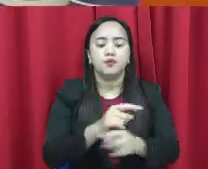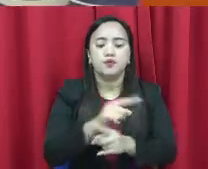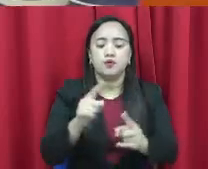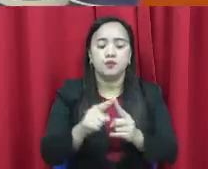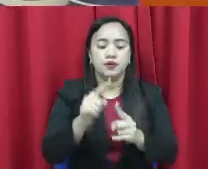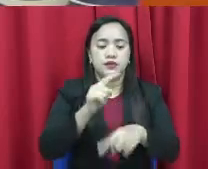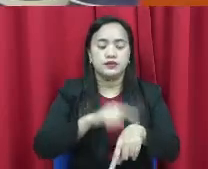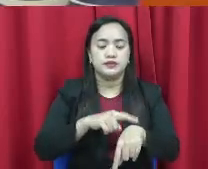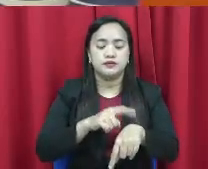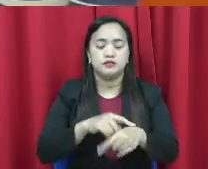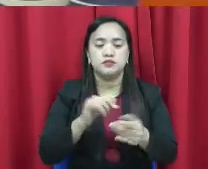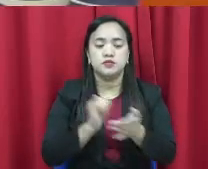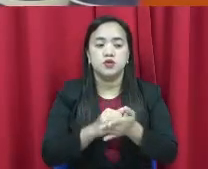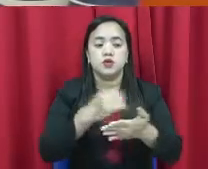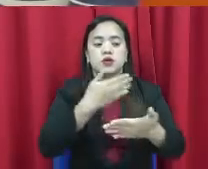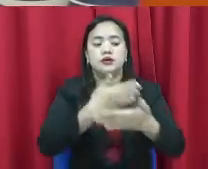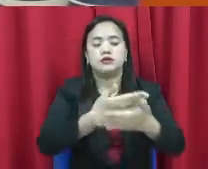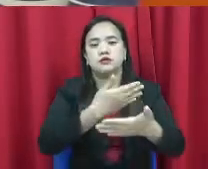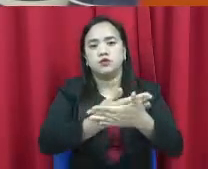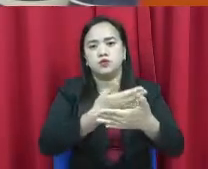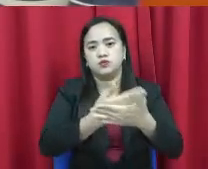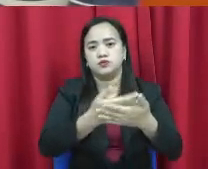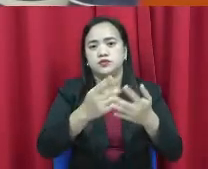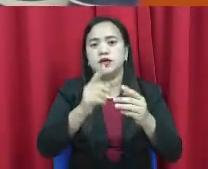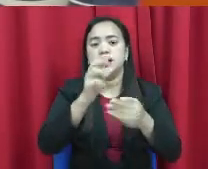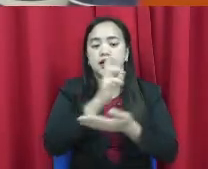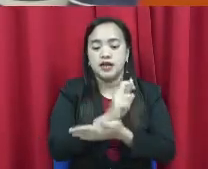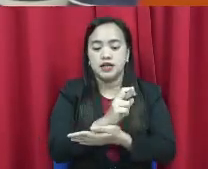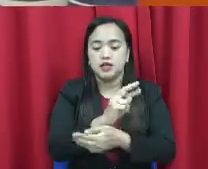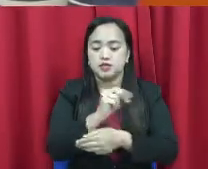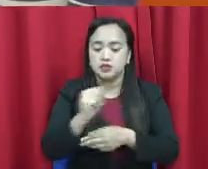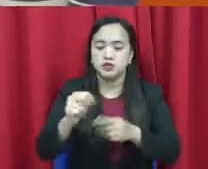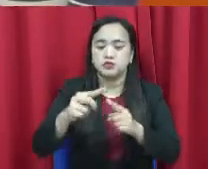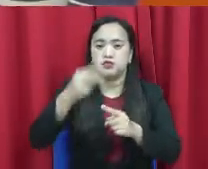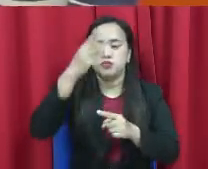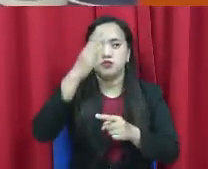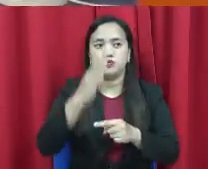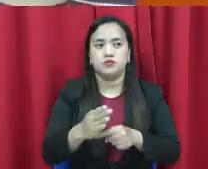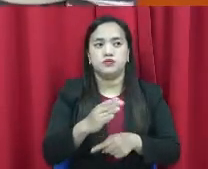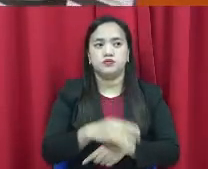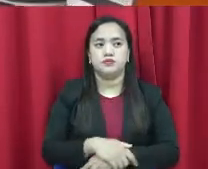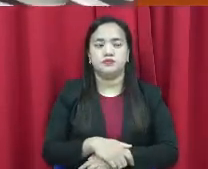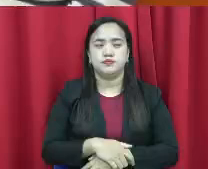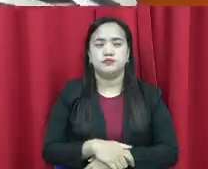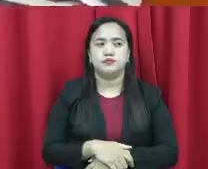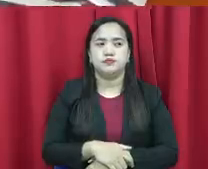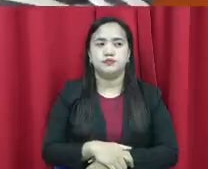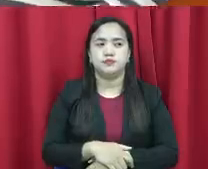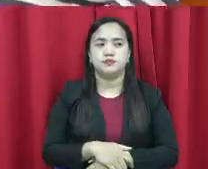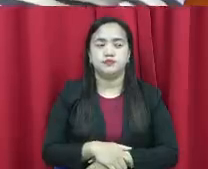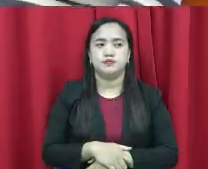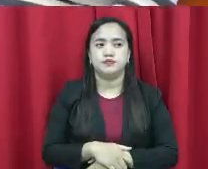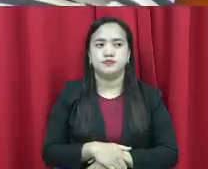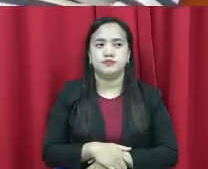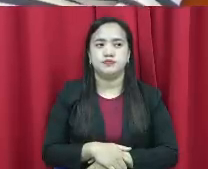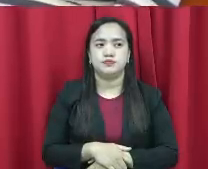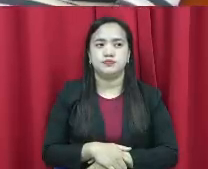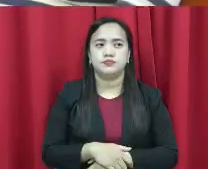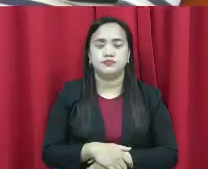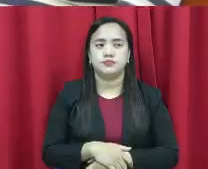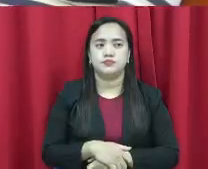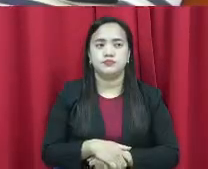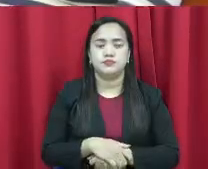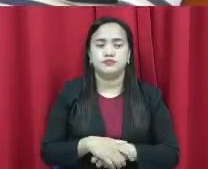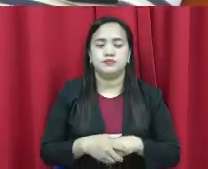establish ng close relationship sa Panginoon at mamaya po may Sigurado po Marami pong maidadagdag po diyan ang ating